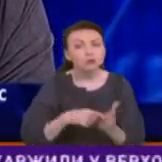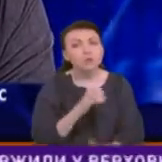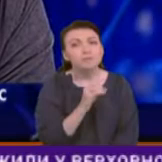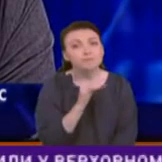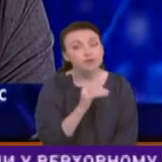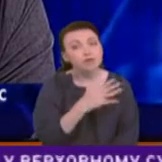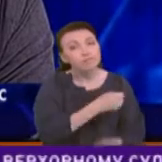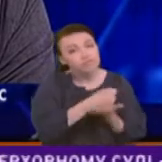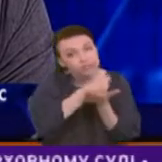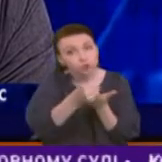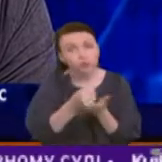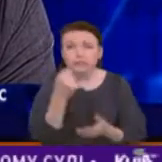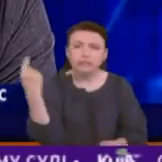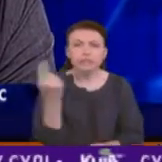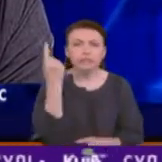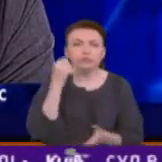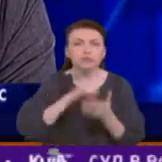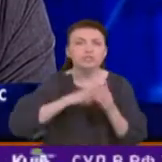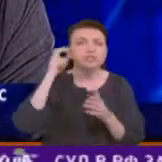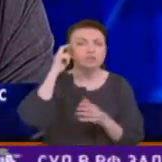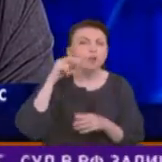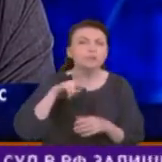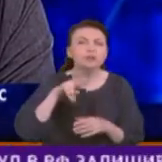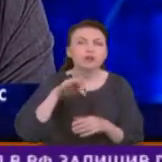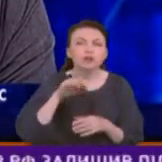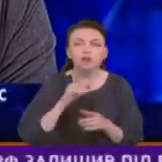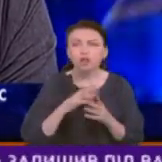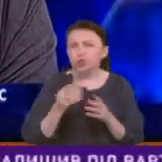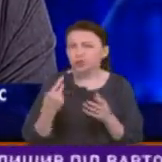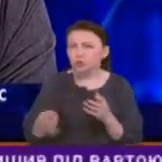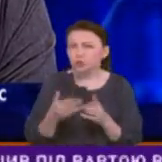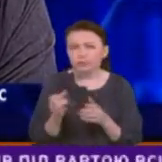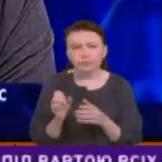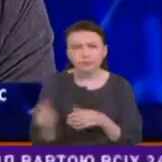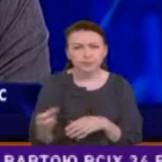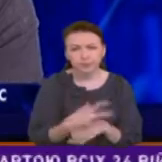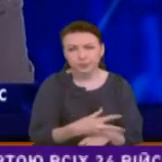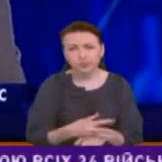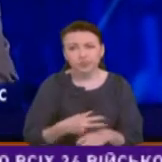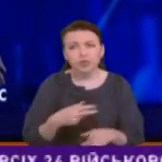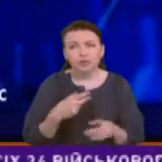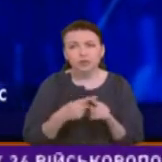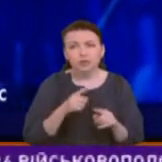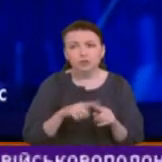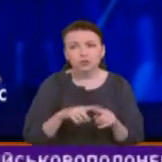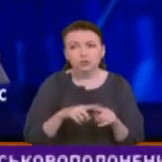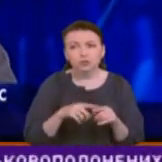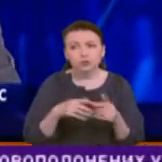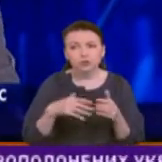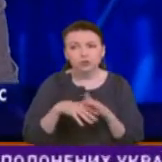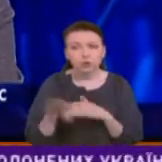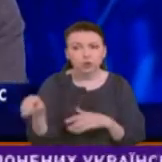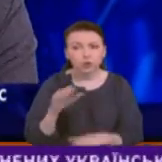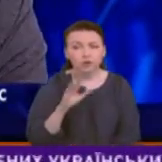був висунутий єдиною кандидатурою від Київського Патріархата. І відпали там ще пару, яких ви ну, хотіли. Там, не, що відпали, там з гуркотом відійшов